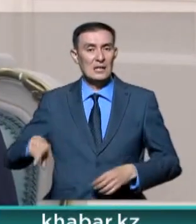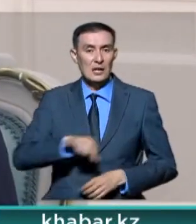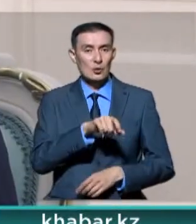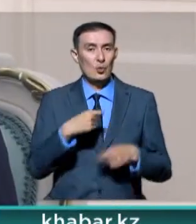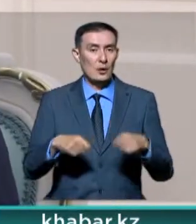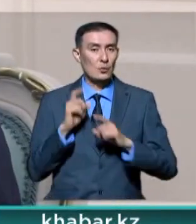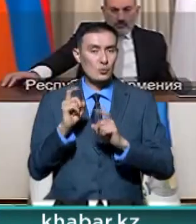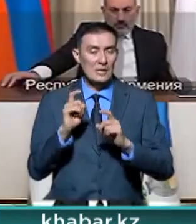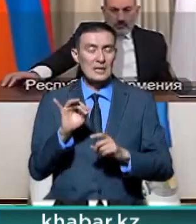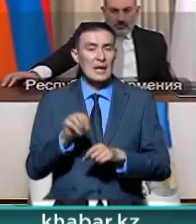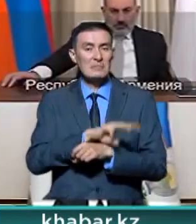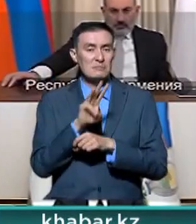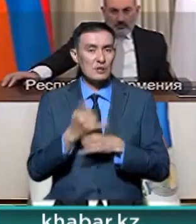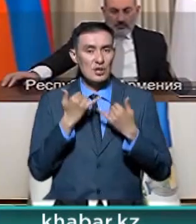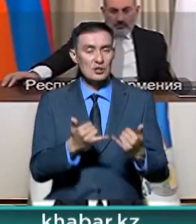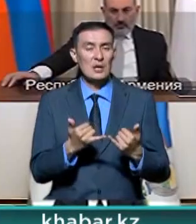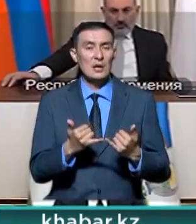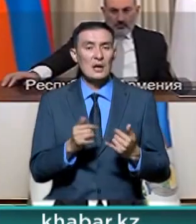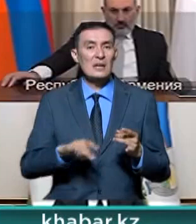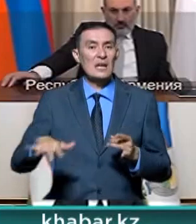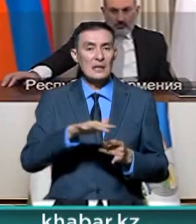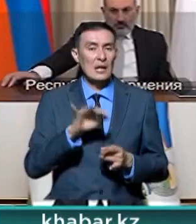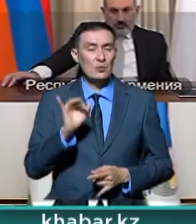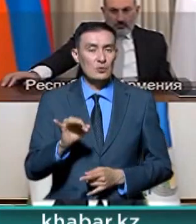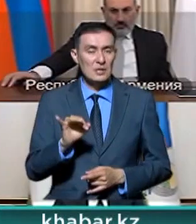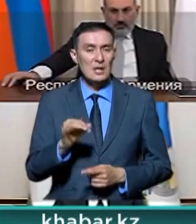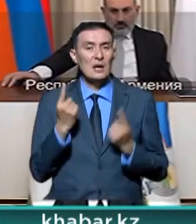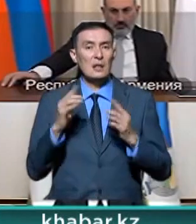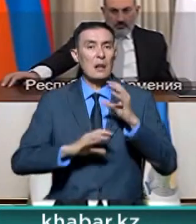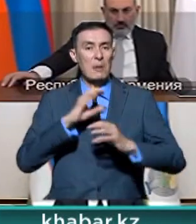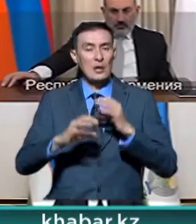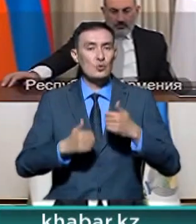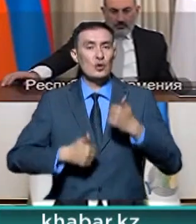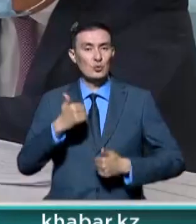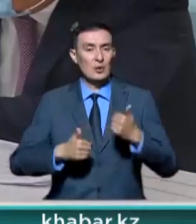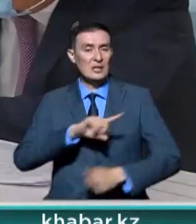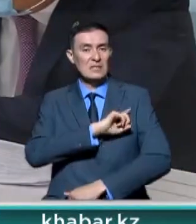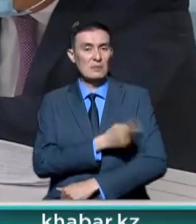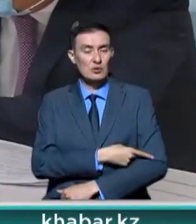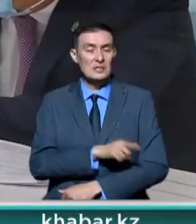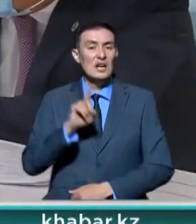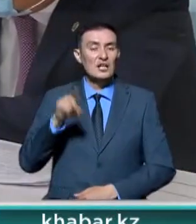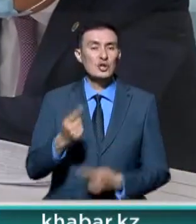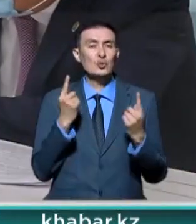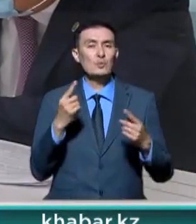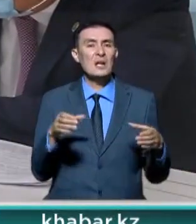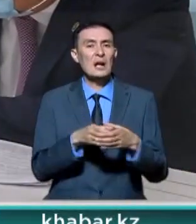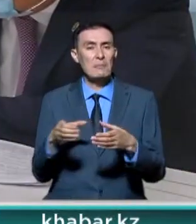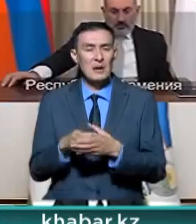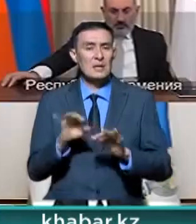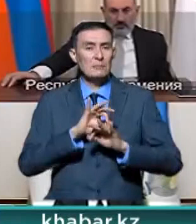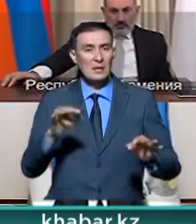и тем самым обеспечив их региональную и глобальную конкурентоспособность. Даже мировые гиганты